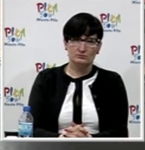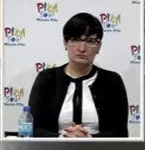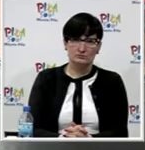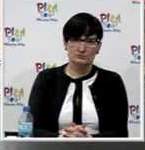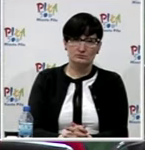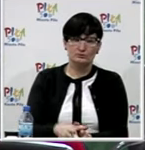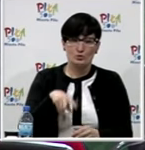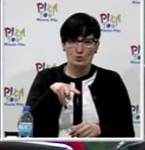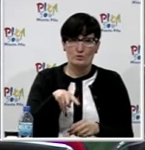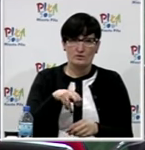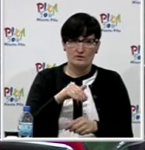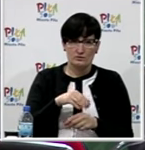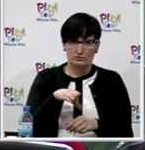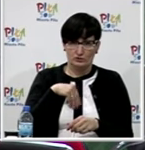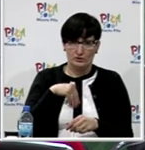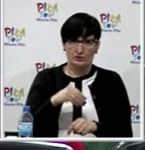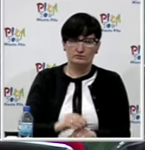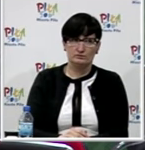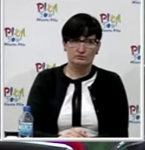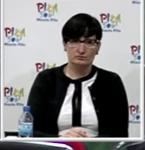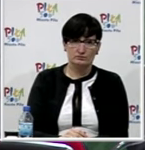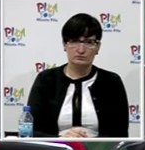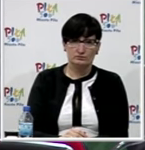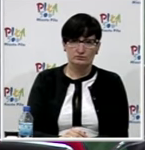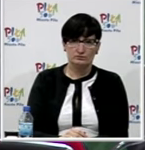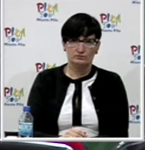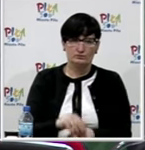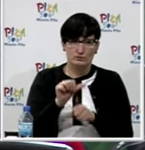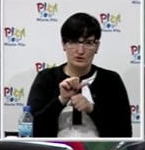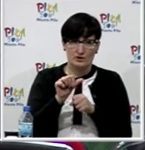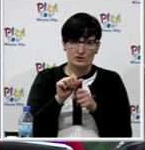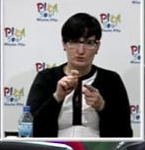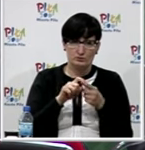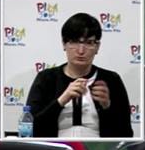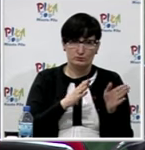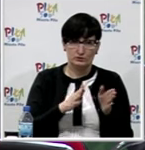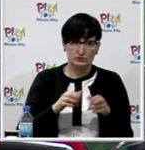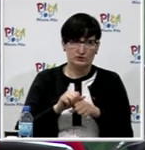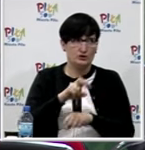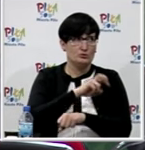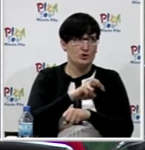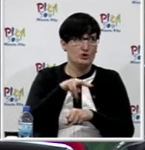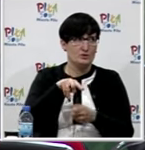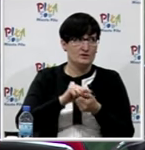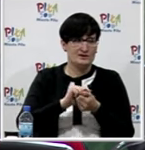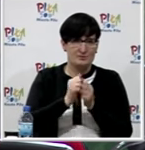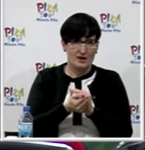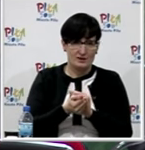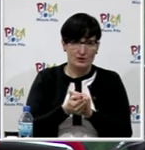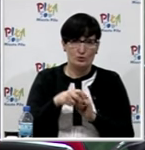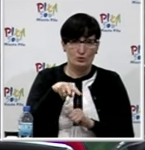Stwierdzam, że uchwała została przyjęta jednomyślnie. A teraz 11 punkt porządku obrad. Jest nim projekt uchwały w sprawie zmiany uchwały budżetowej